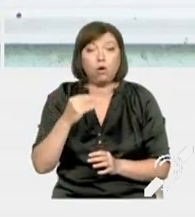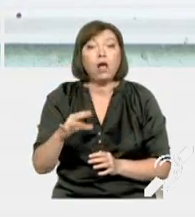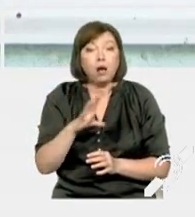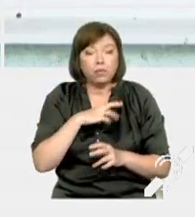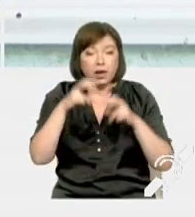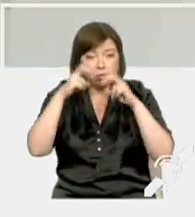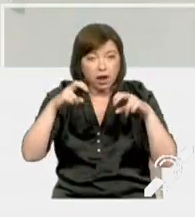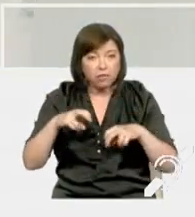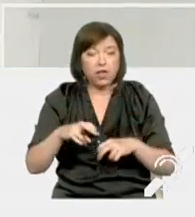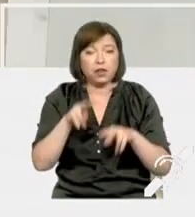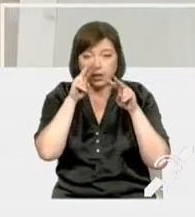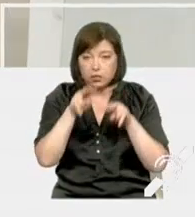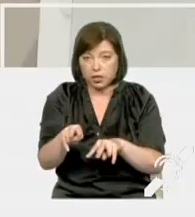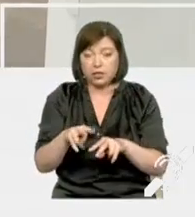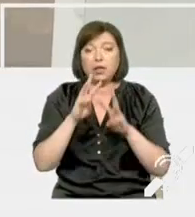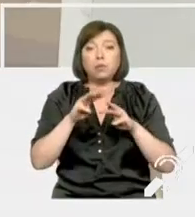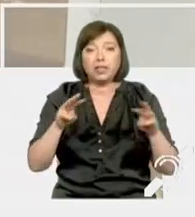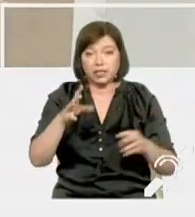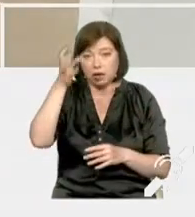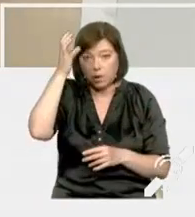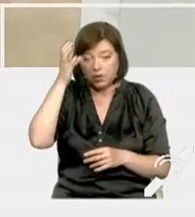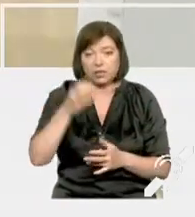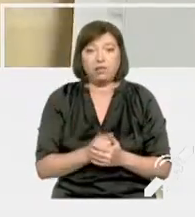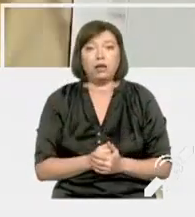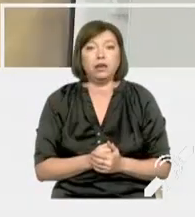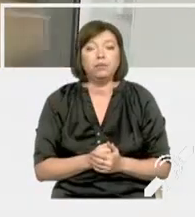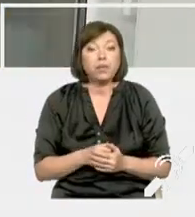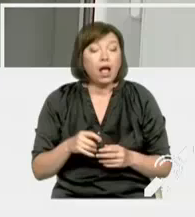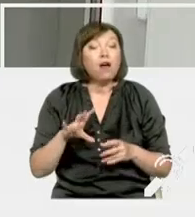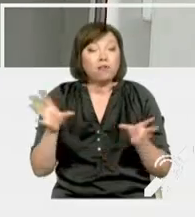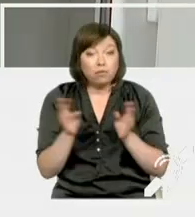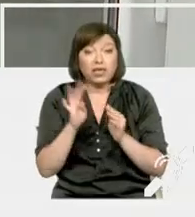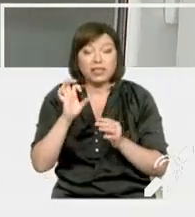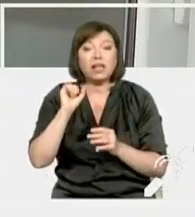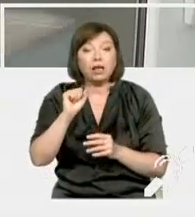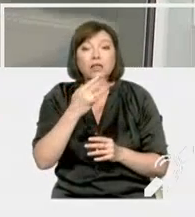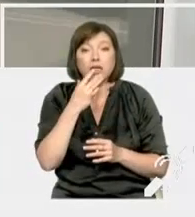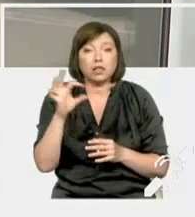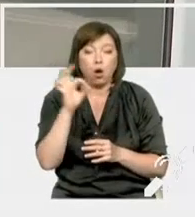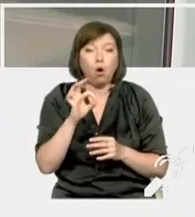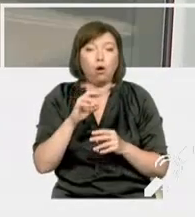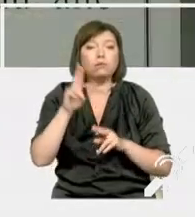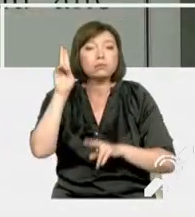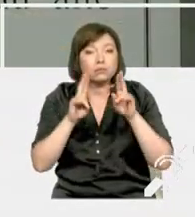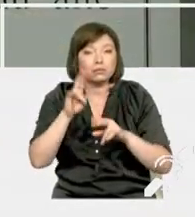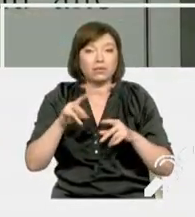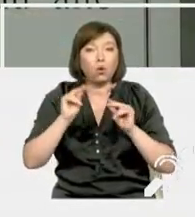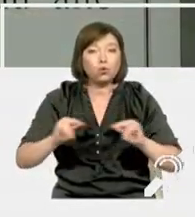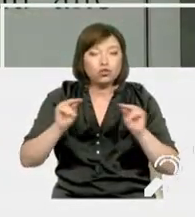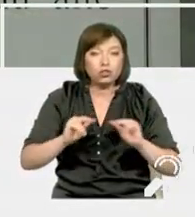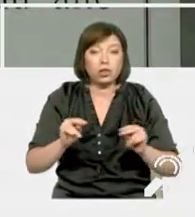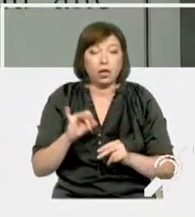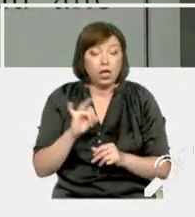fost evaluate și monitorizate de Ministerul Educației și Cercetării, alături de Agenția Națională pentru Curriculum și Evaluare,